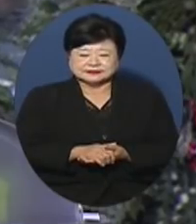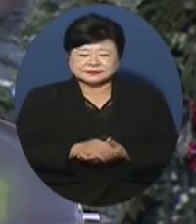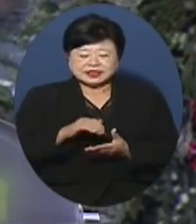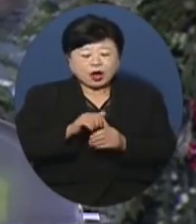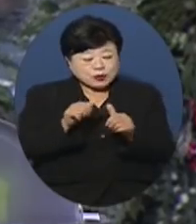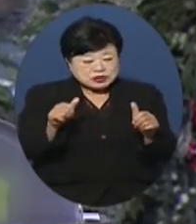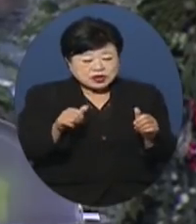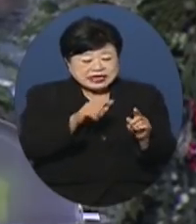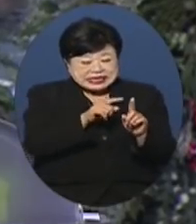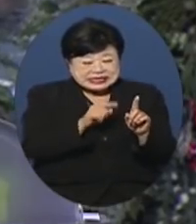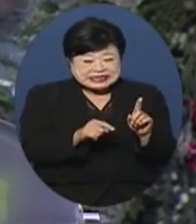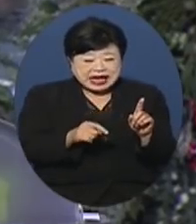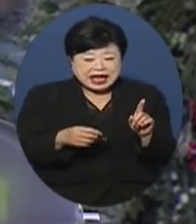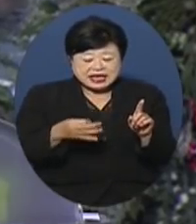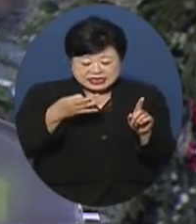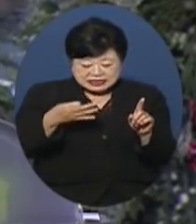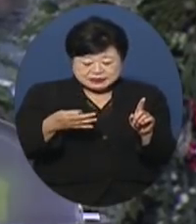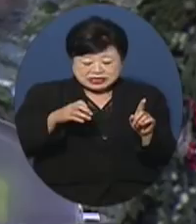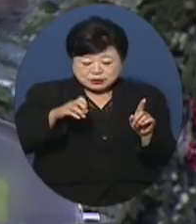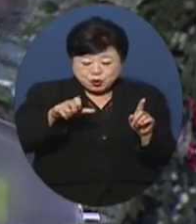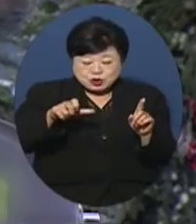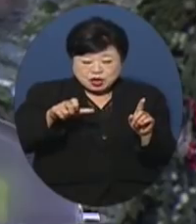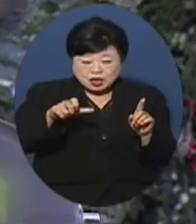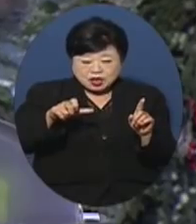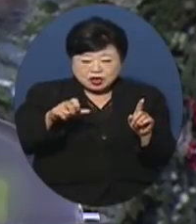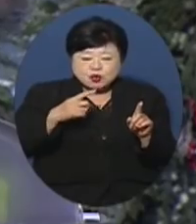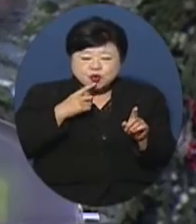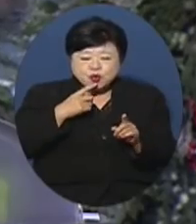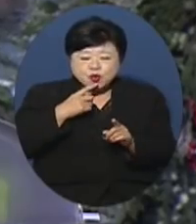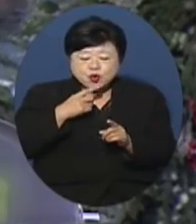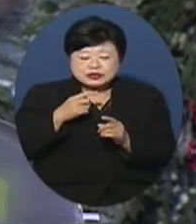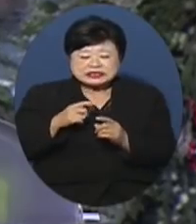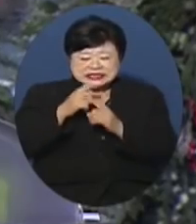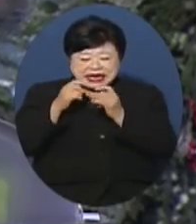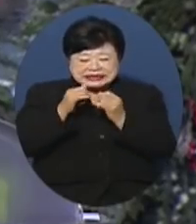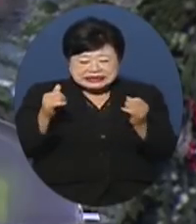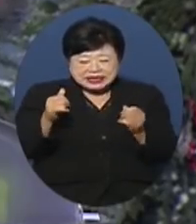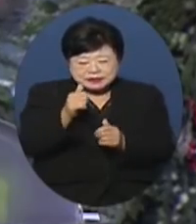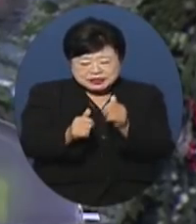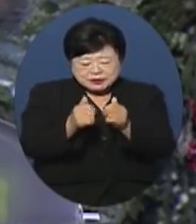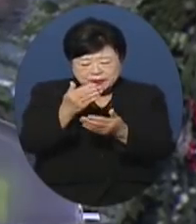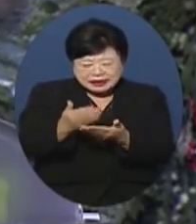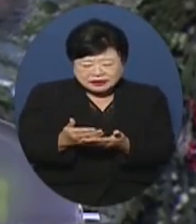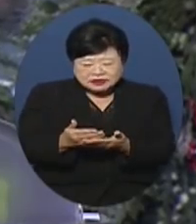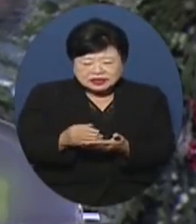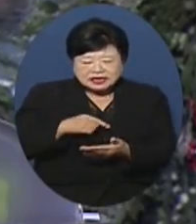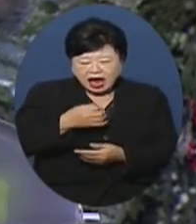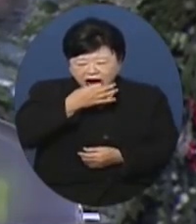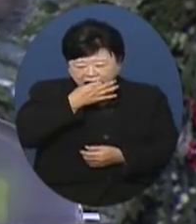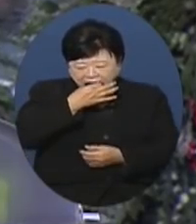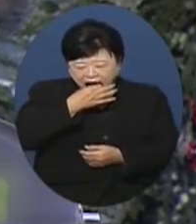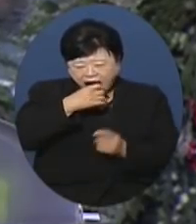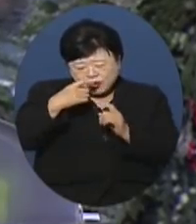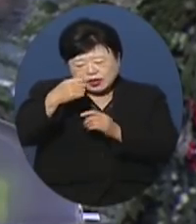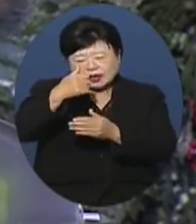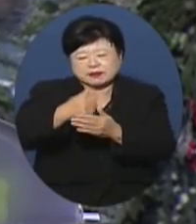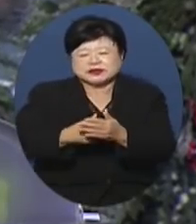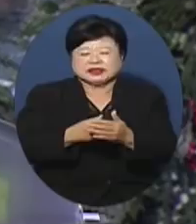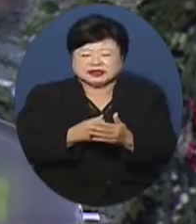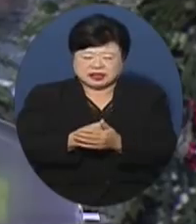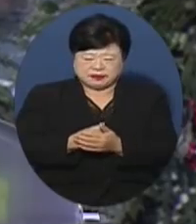야고보서 1장 14절로 15절은 오직 각 사람이 시험을 받는 것은 자기 욕심에